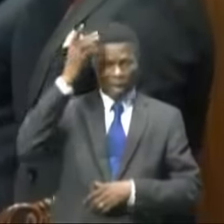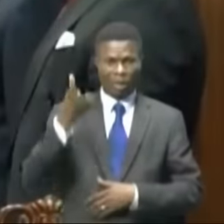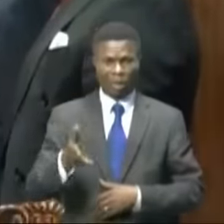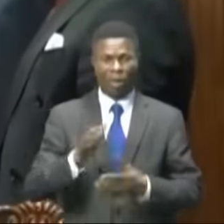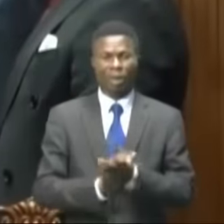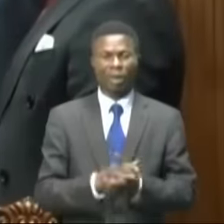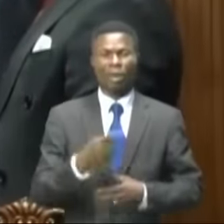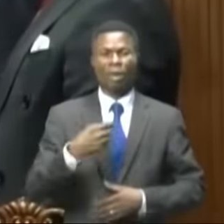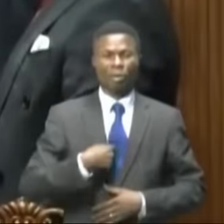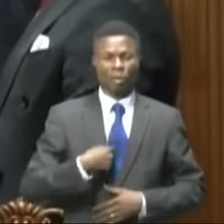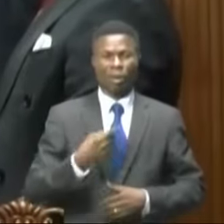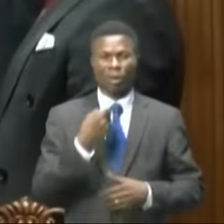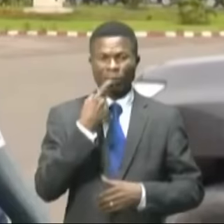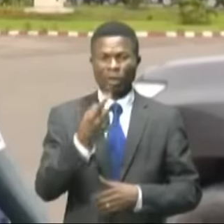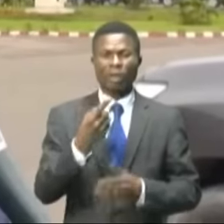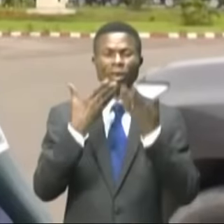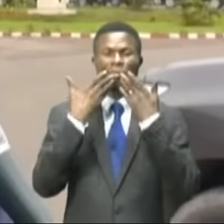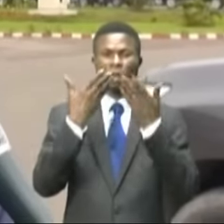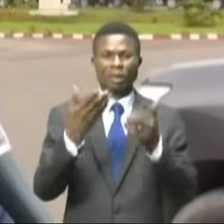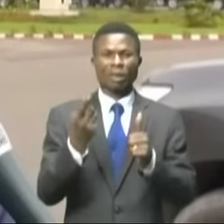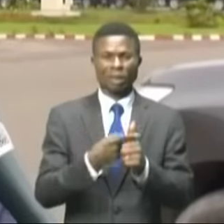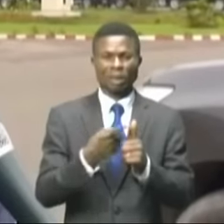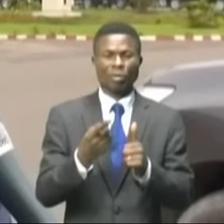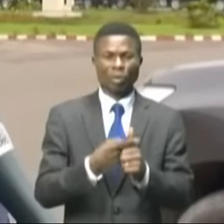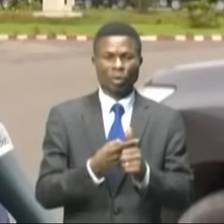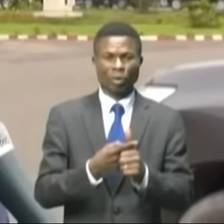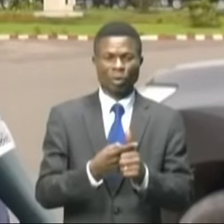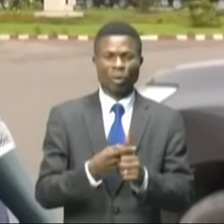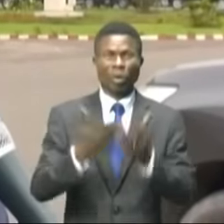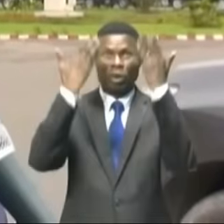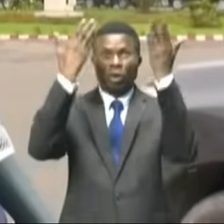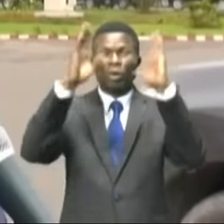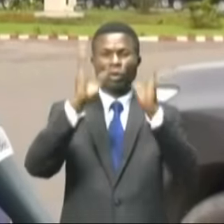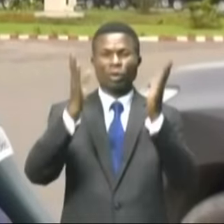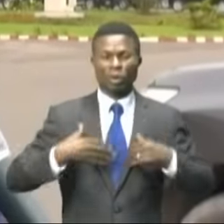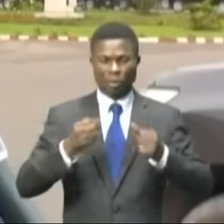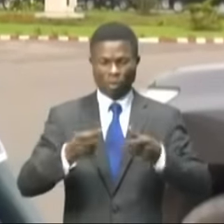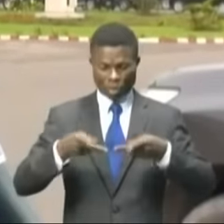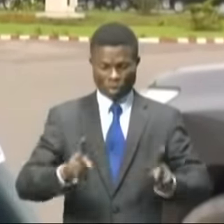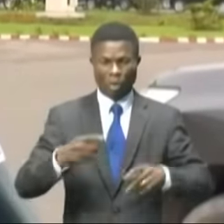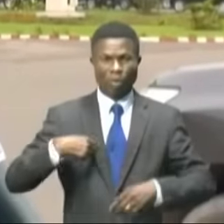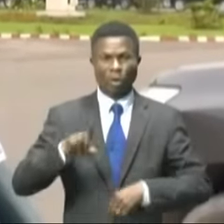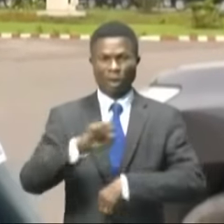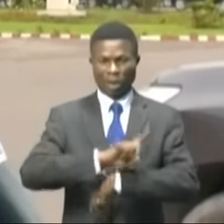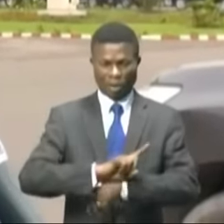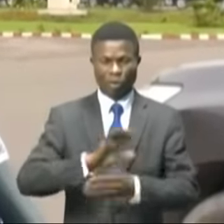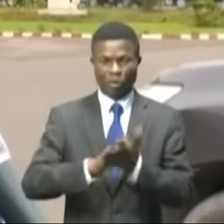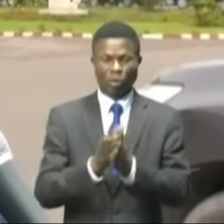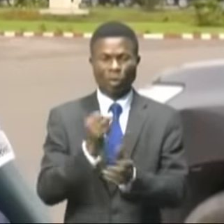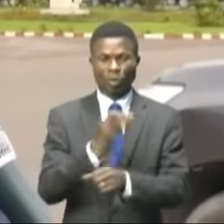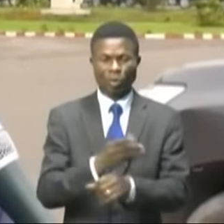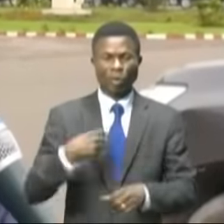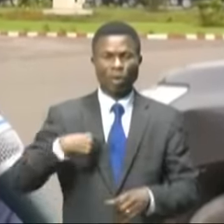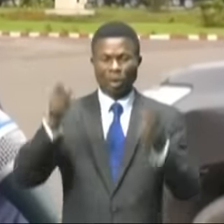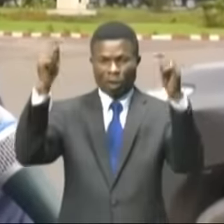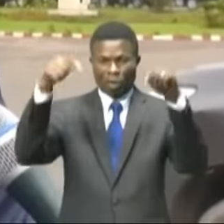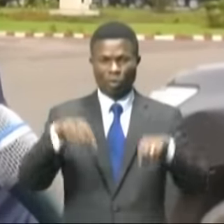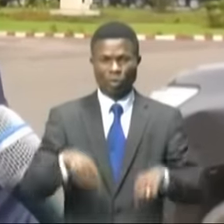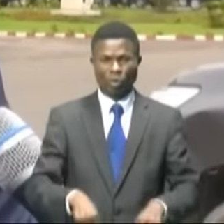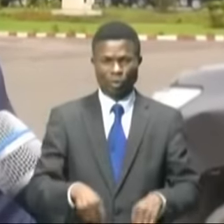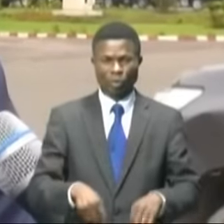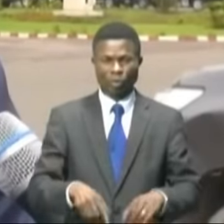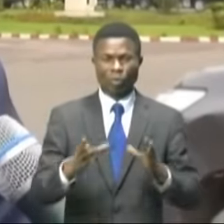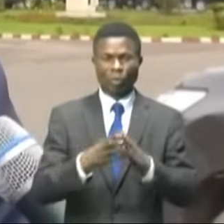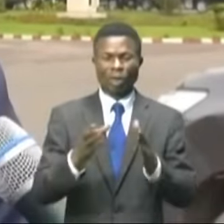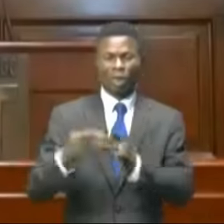peux que d'abord dire merci à Dieu Tout-Puissant qui nous a permis que ces jours arrivent, que nous nous retrouvons avec de